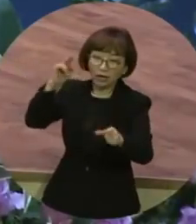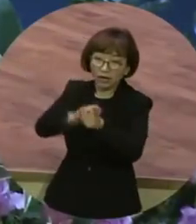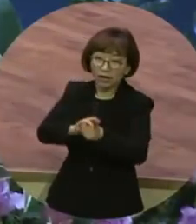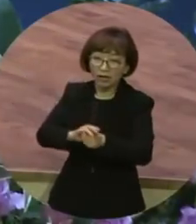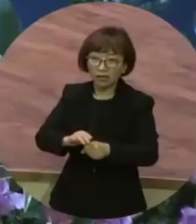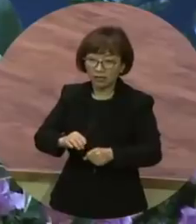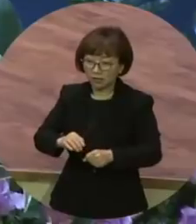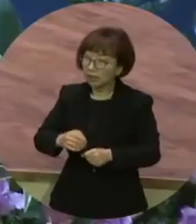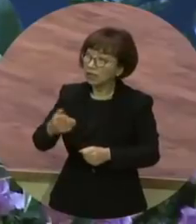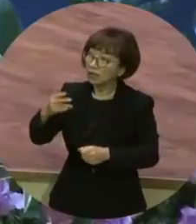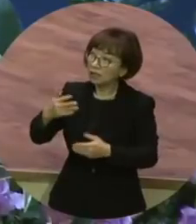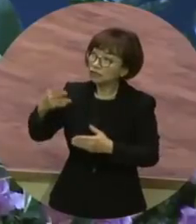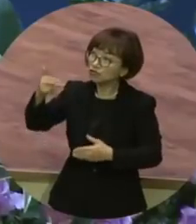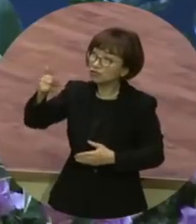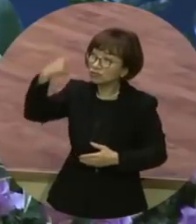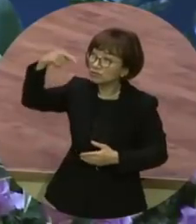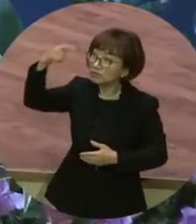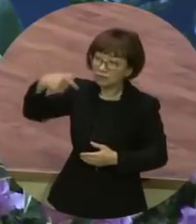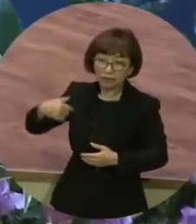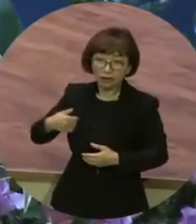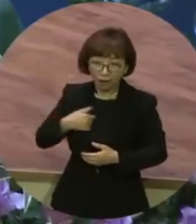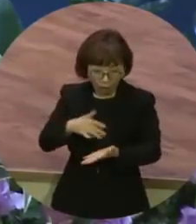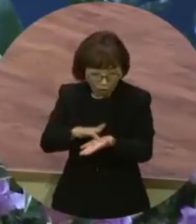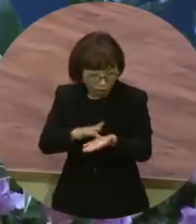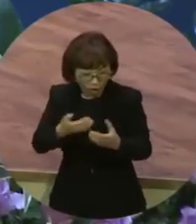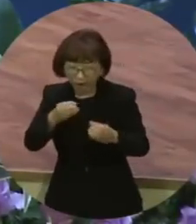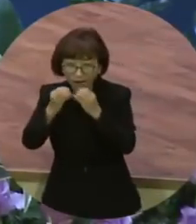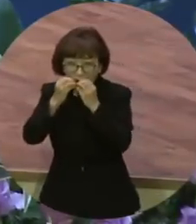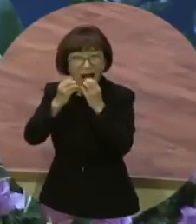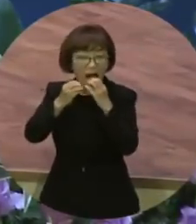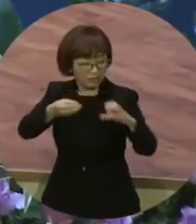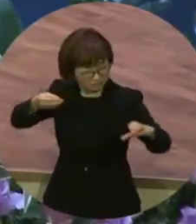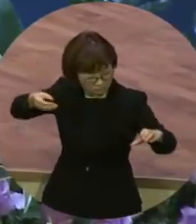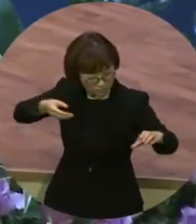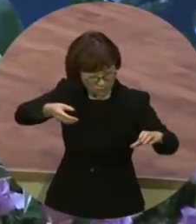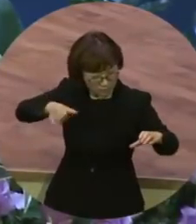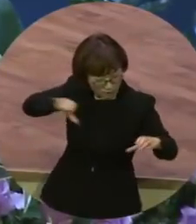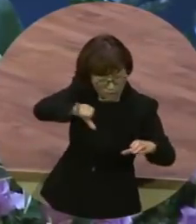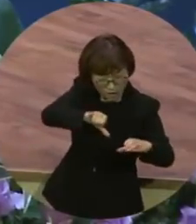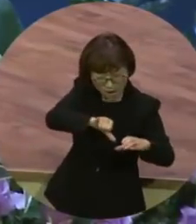주인이 갑자기 미쳤구나. 왜 나에게 갑자기 억지로 뭐 이 과산화수소를 먹이냐.